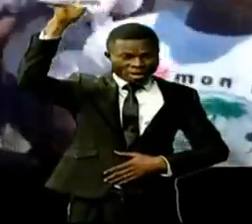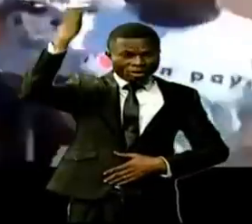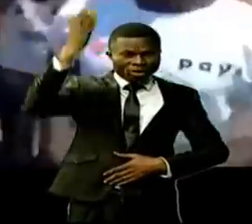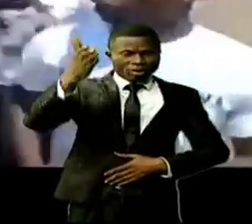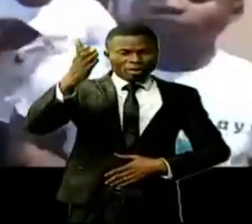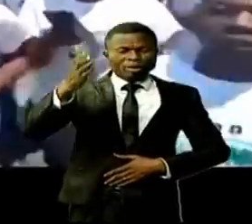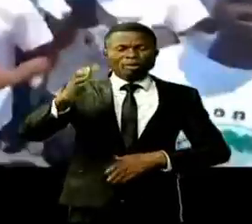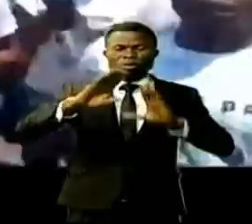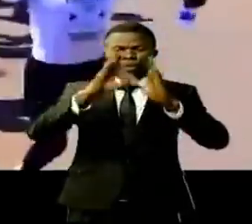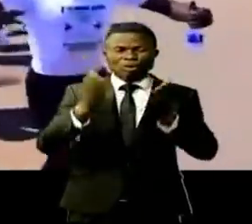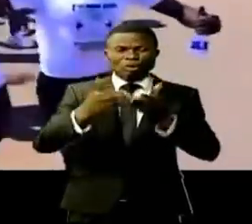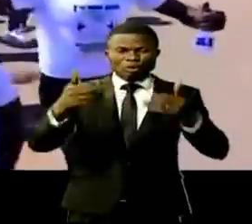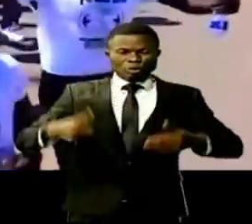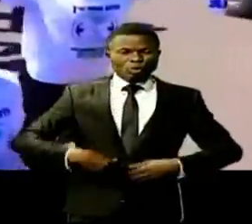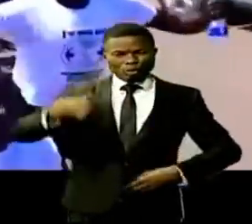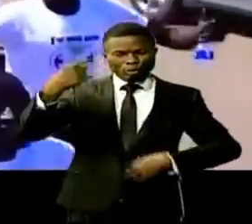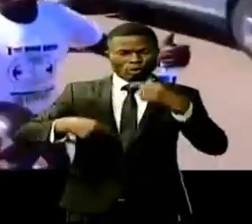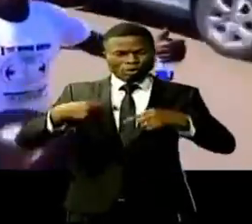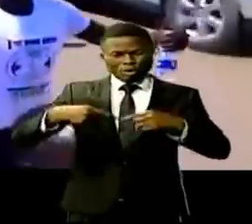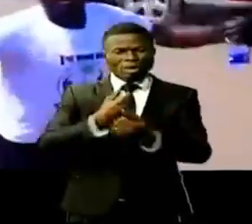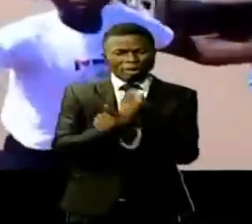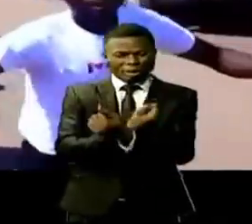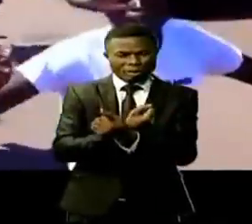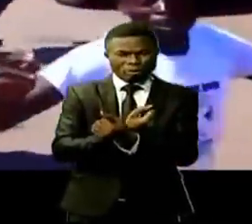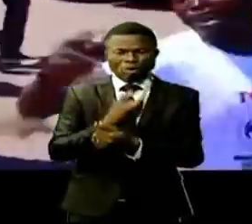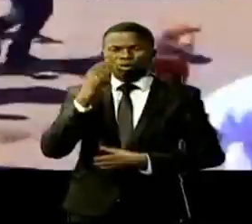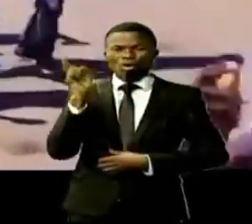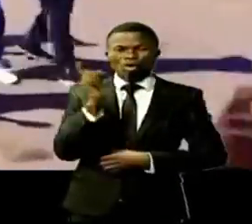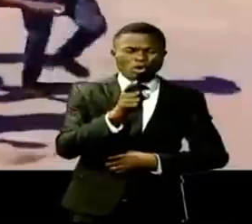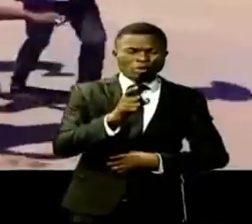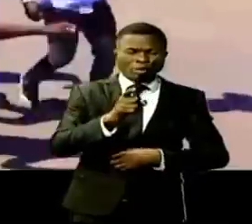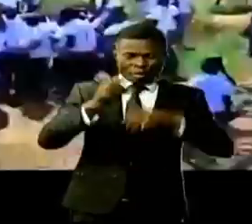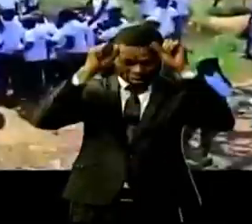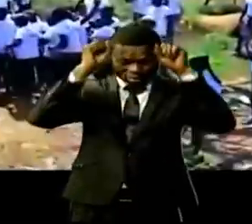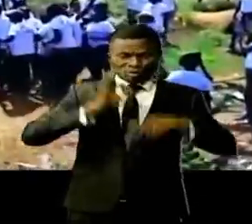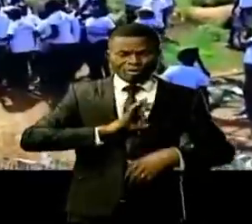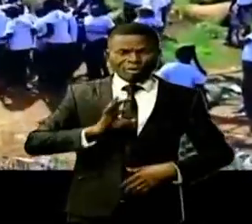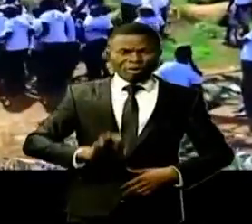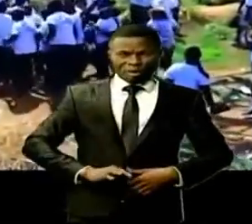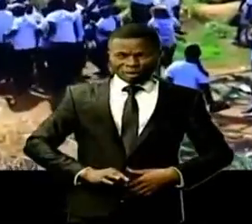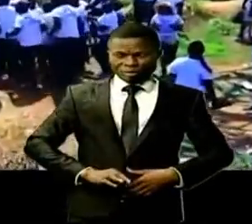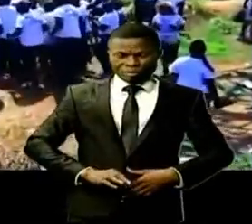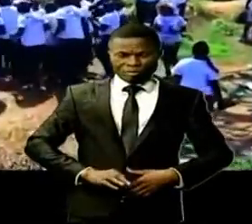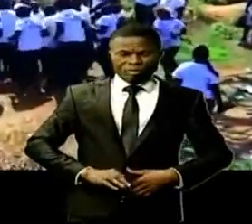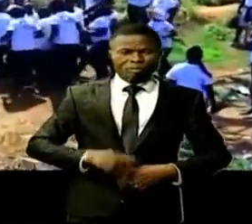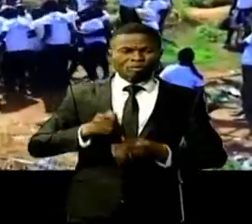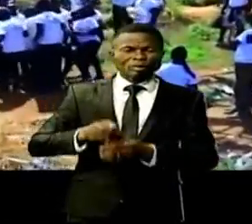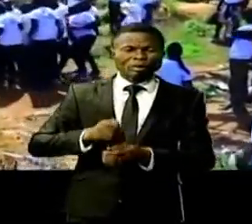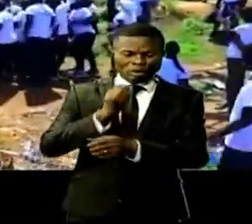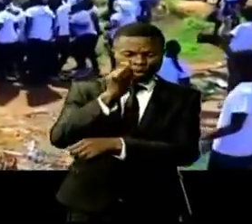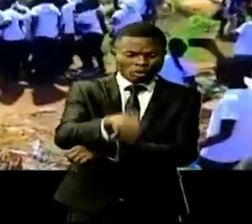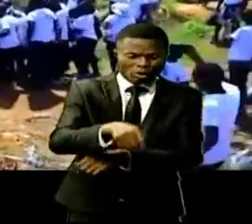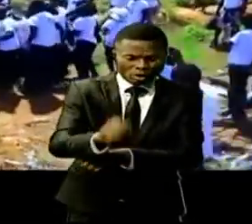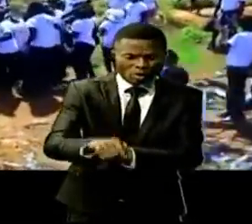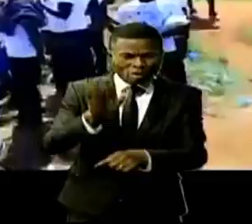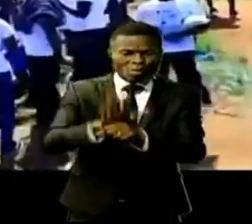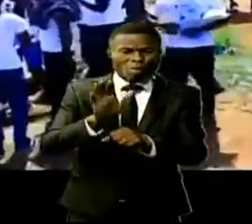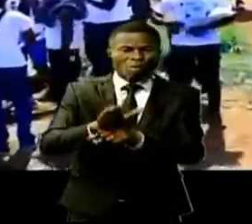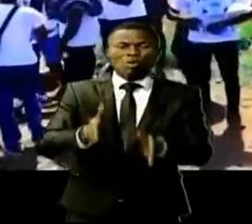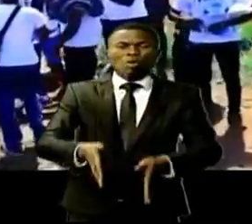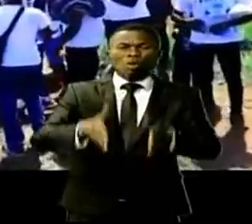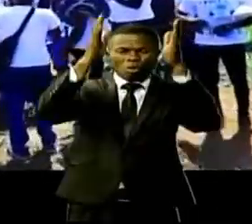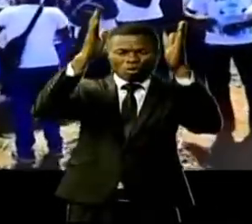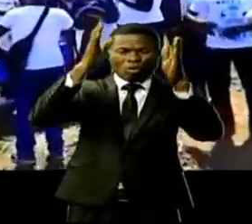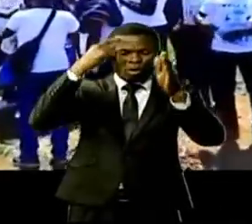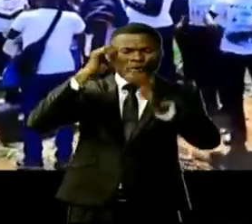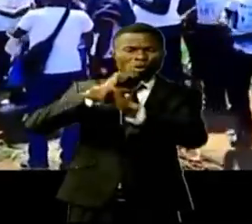corps, les jeunes Imba ont respecté les mots d'ordre du chef de l'État Félix-Antoine Tshisekedi Tshilombo, celui de planter un milliard d'arbres pour la